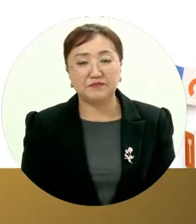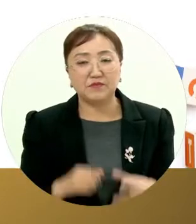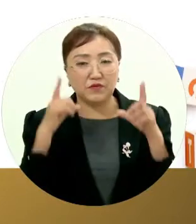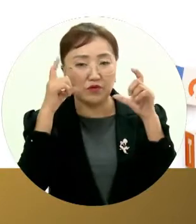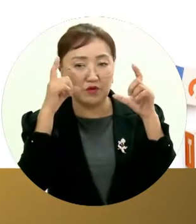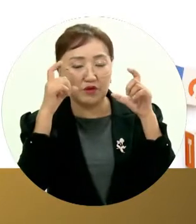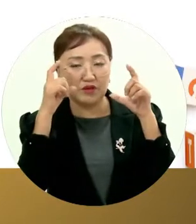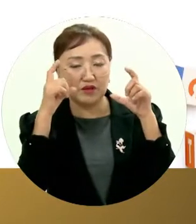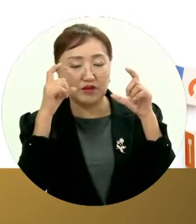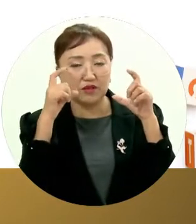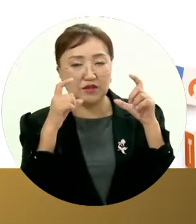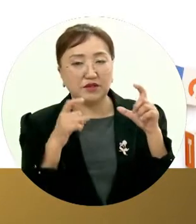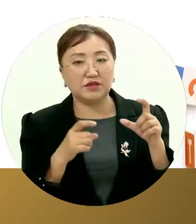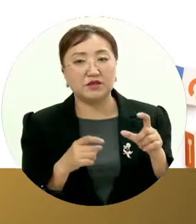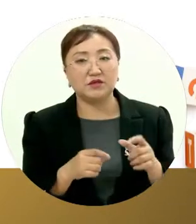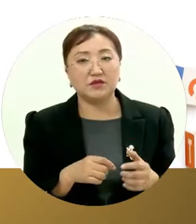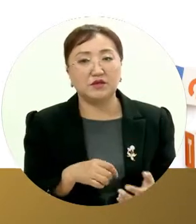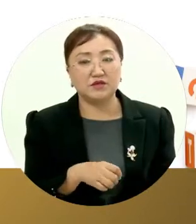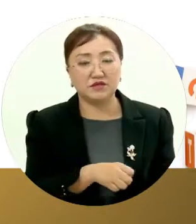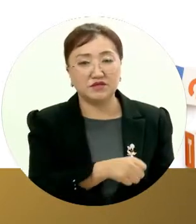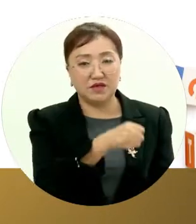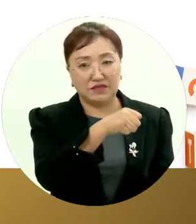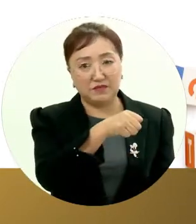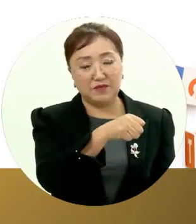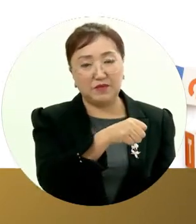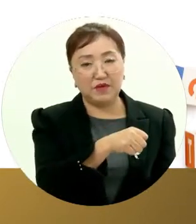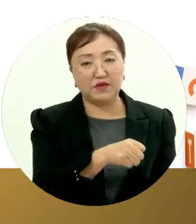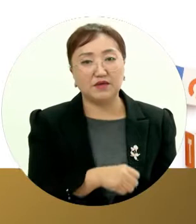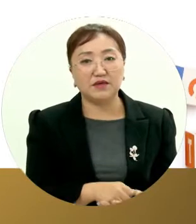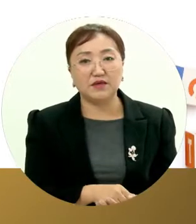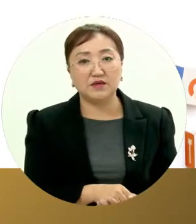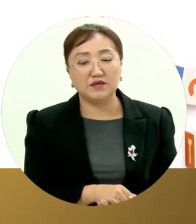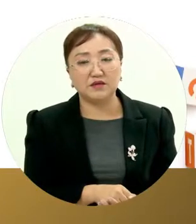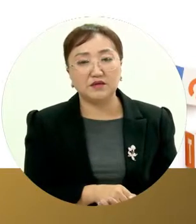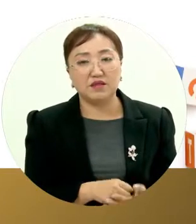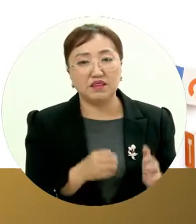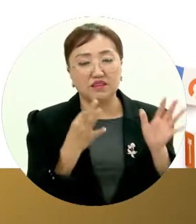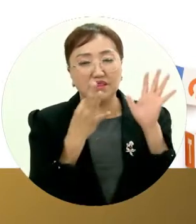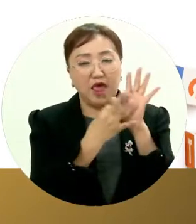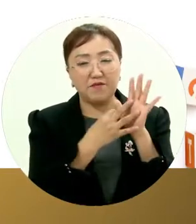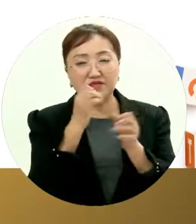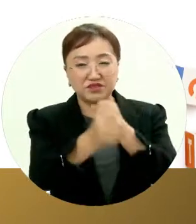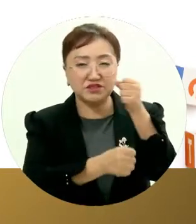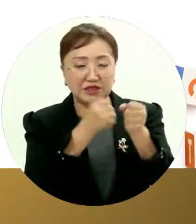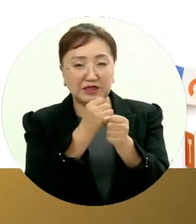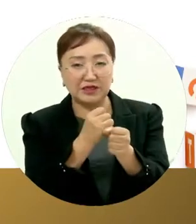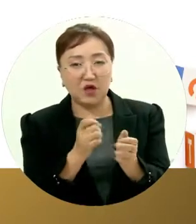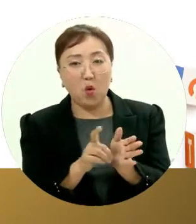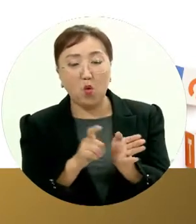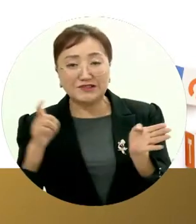дээр дүрсэлсэн сагсан дахь бүтээгдэхүүн дүүргэлтийн хувийг ойролцоогоор тооцож 8 жилийн